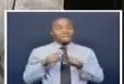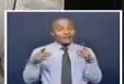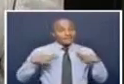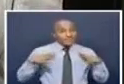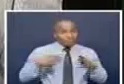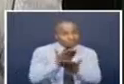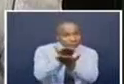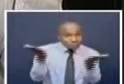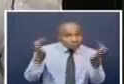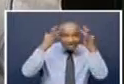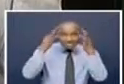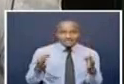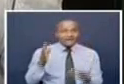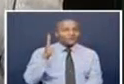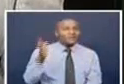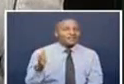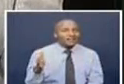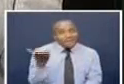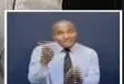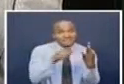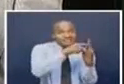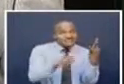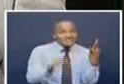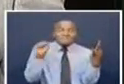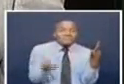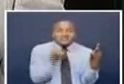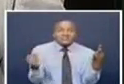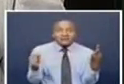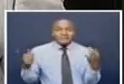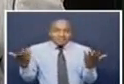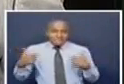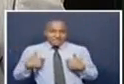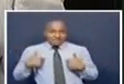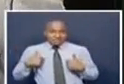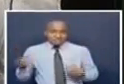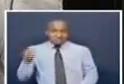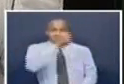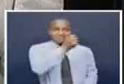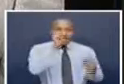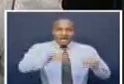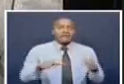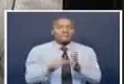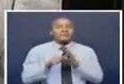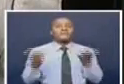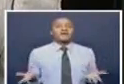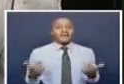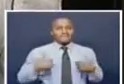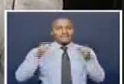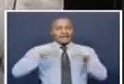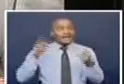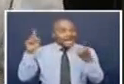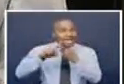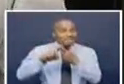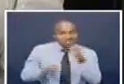mtupatie mtu mmoja. Labda haitakuwa mmoja kati yao. Labda itakuwa hata mimi. Nisema yote tuvoe kwanza Jubilee